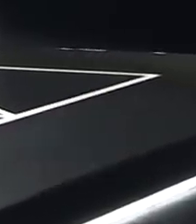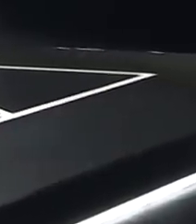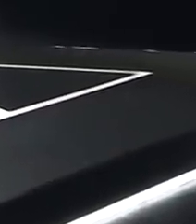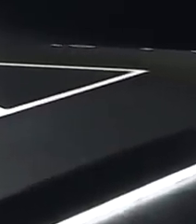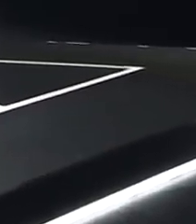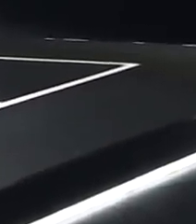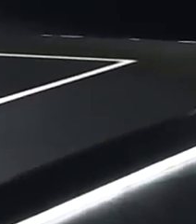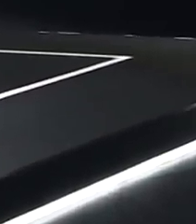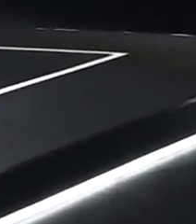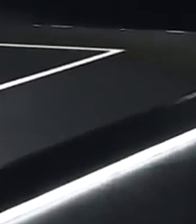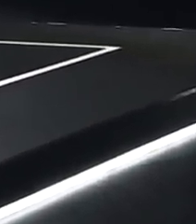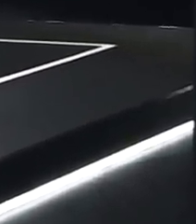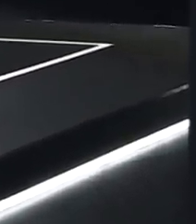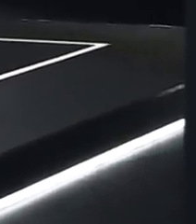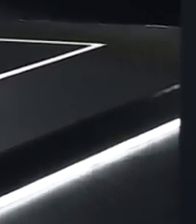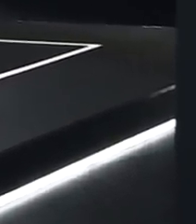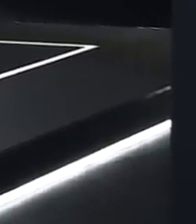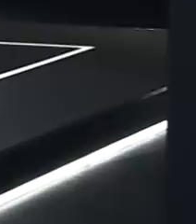으 아 아 아